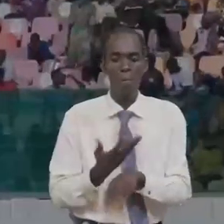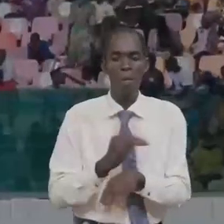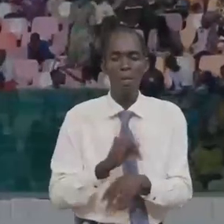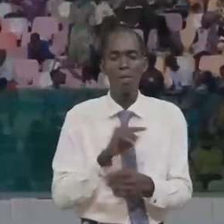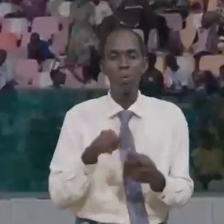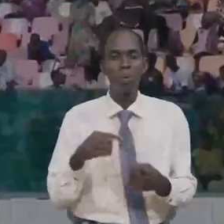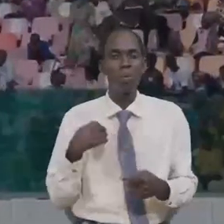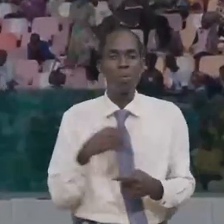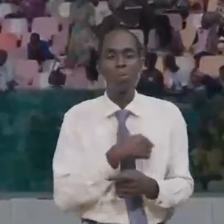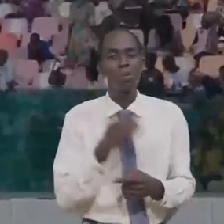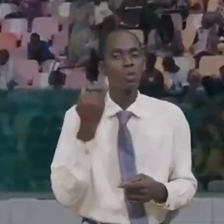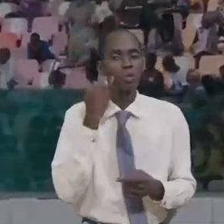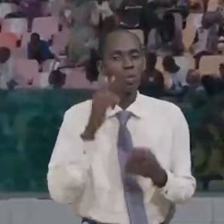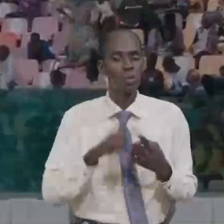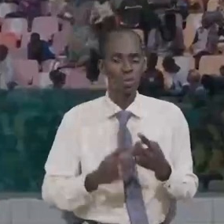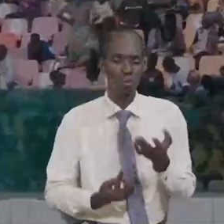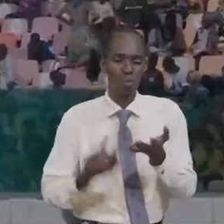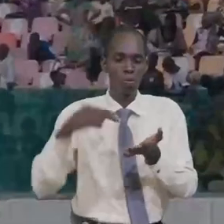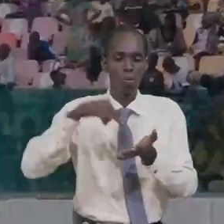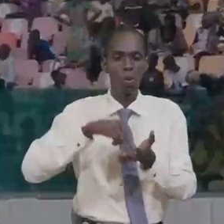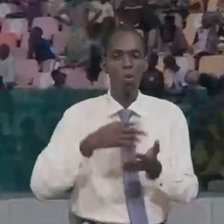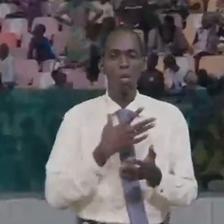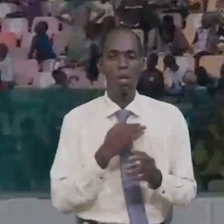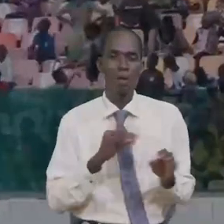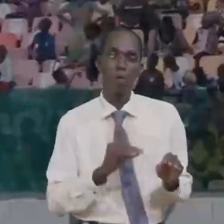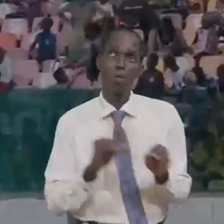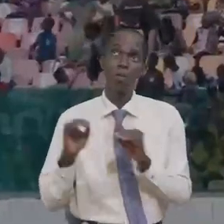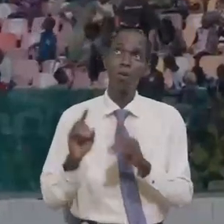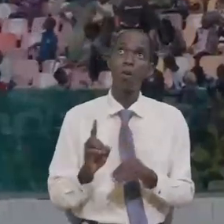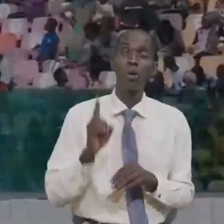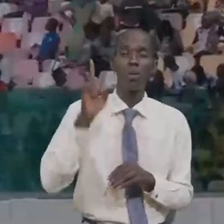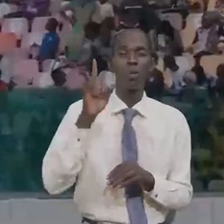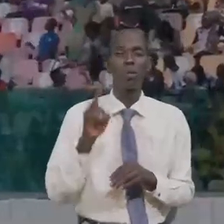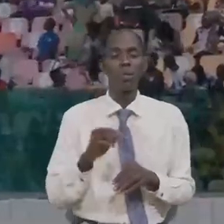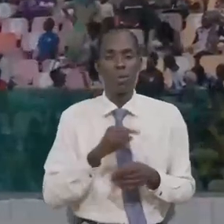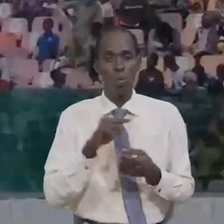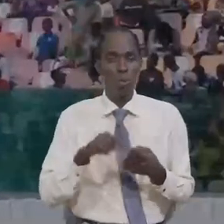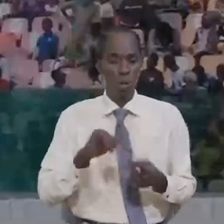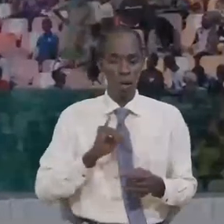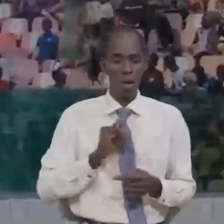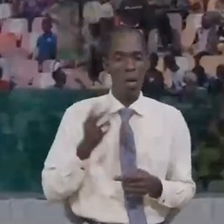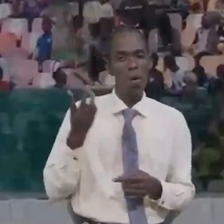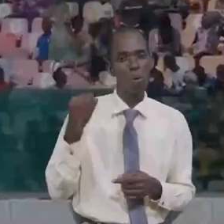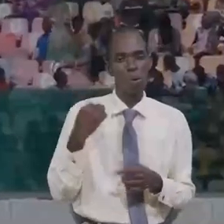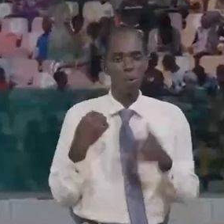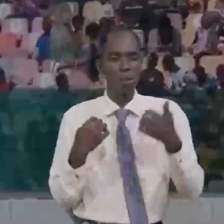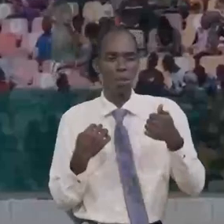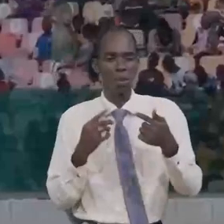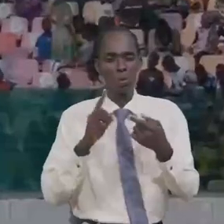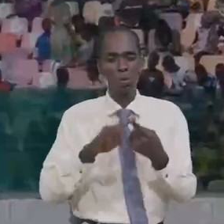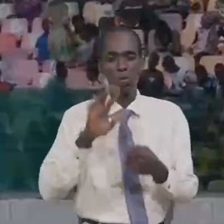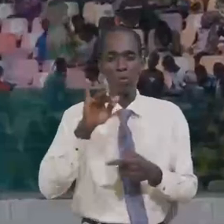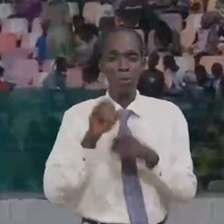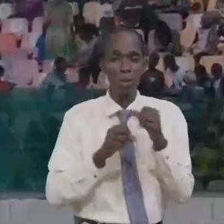en français et plutôt dans ma vie quand j'avais 10 ans 15 ans c'est ce que j'ai